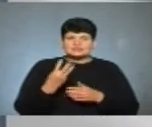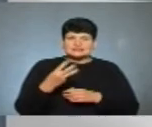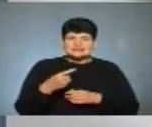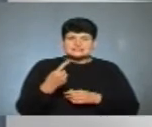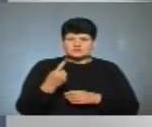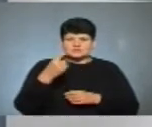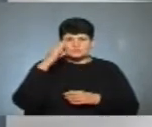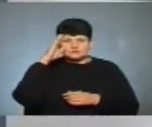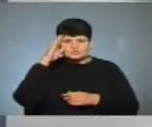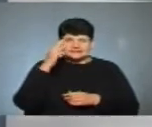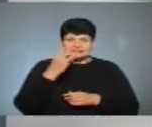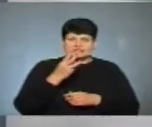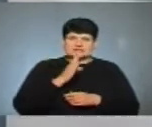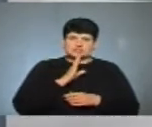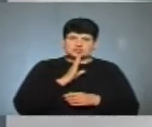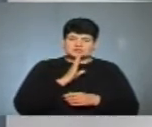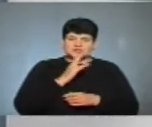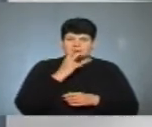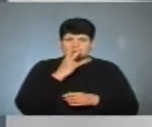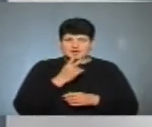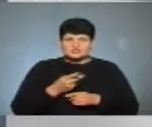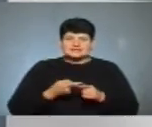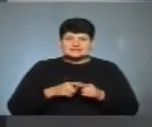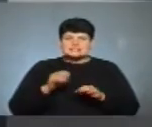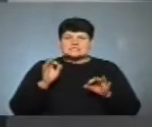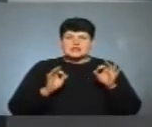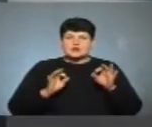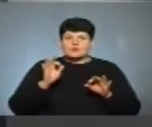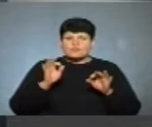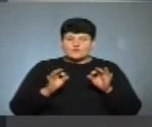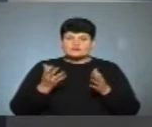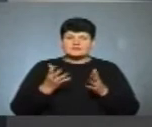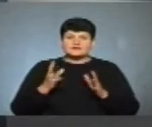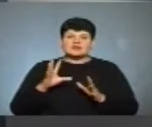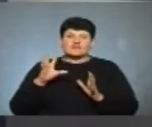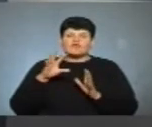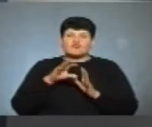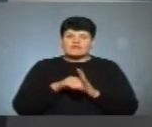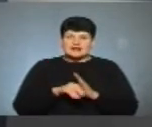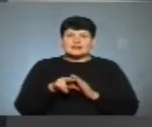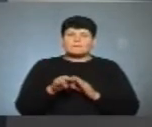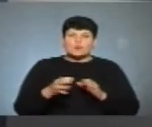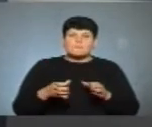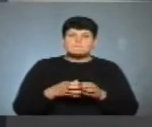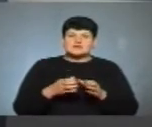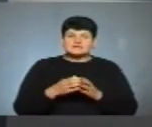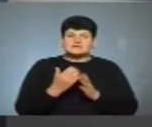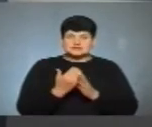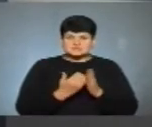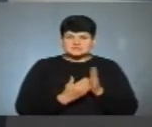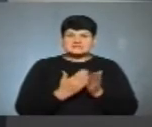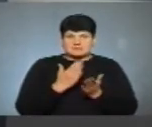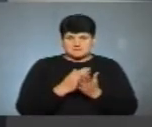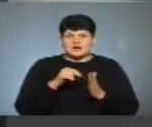3 жінки. Тобто, бачите, оці квоти, які ввели по партійних списках, вони